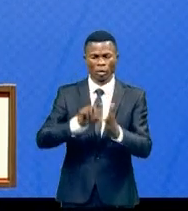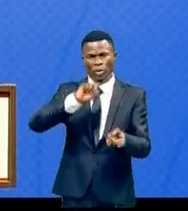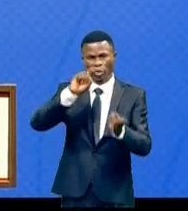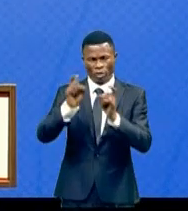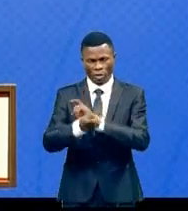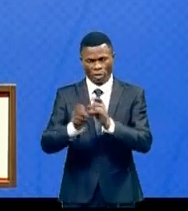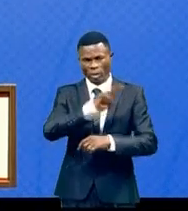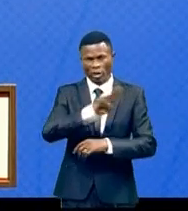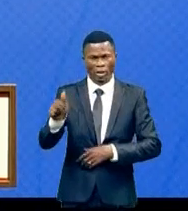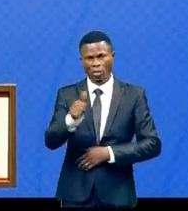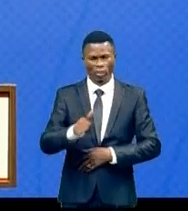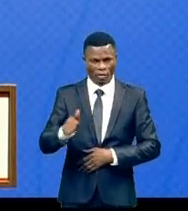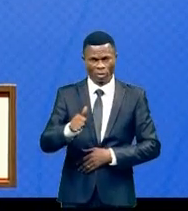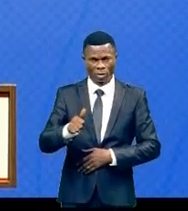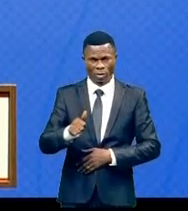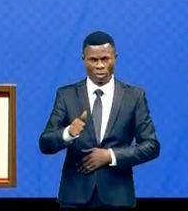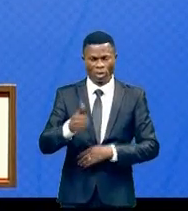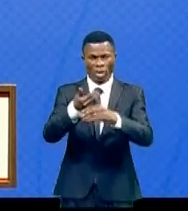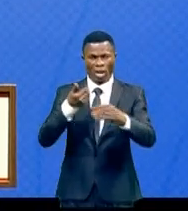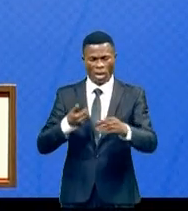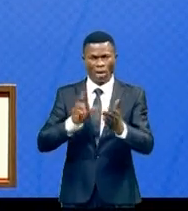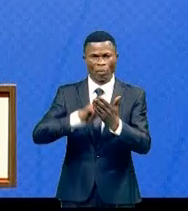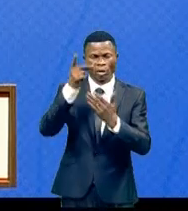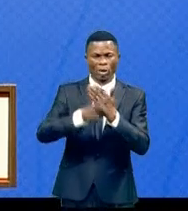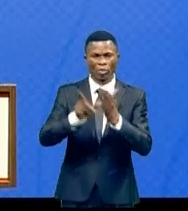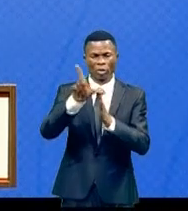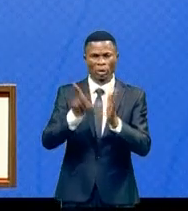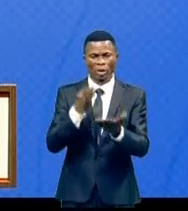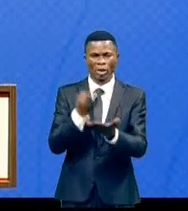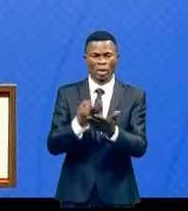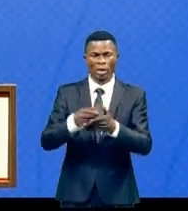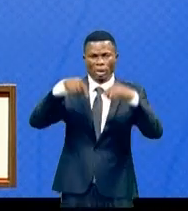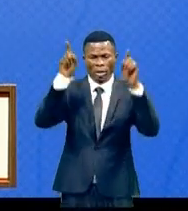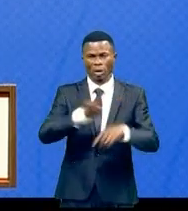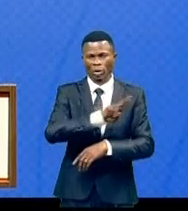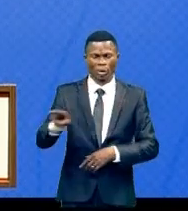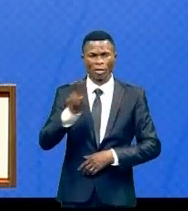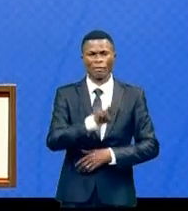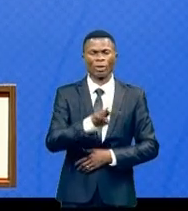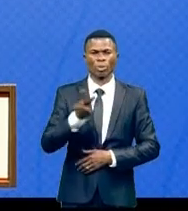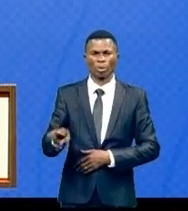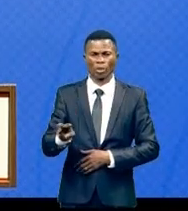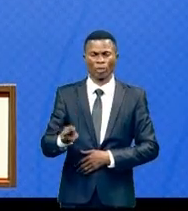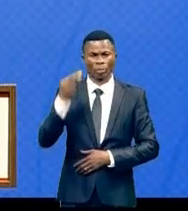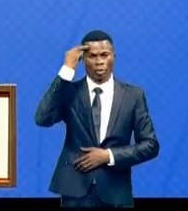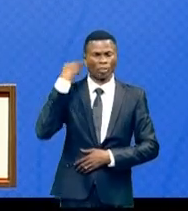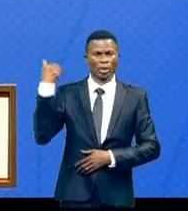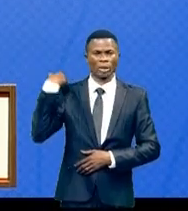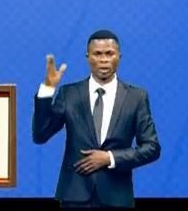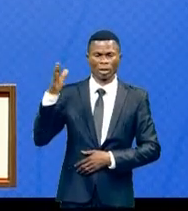rectificatives 2021 et avant-projet de loi des finances pour l'exercice 2022. Le ministre